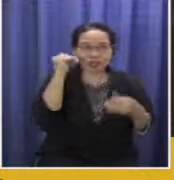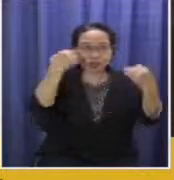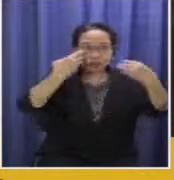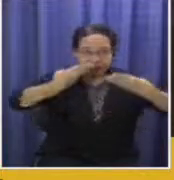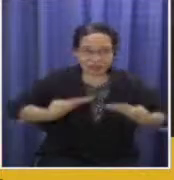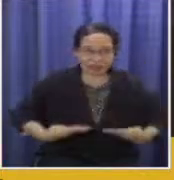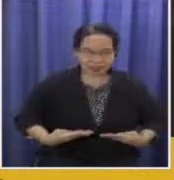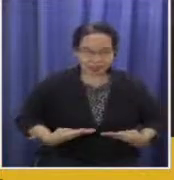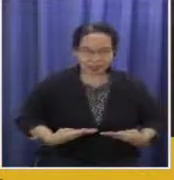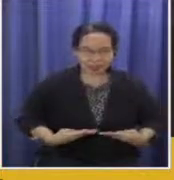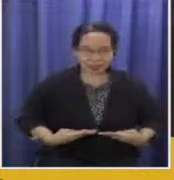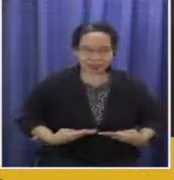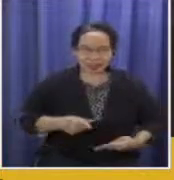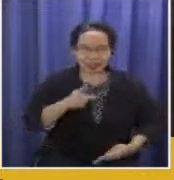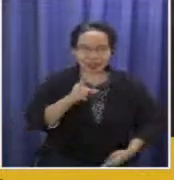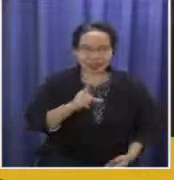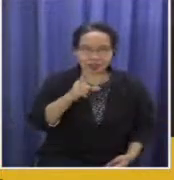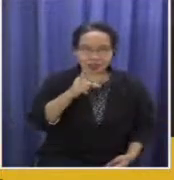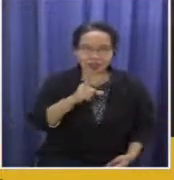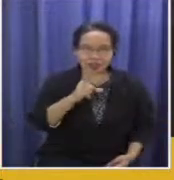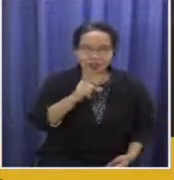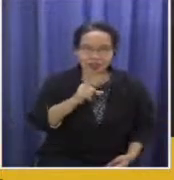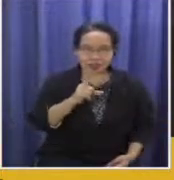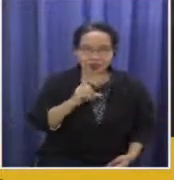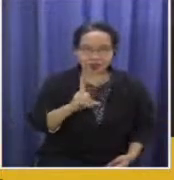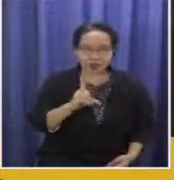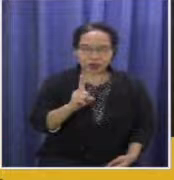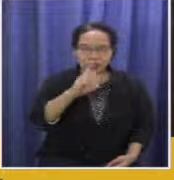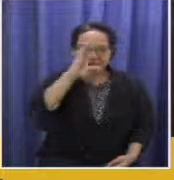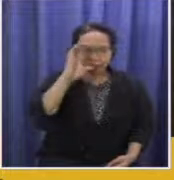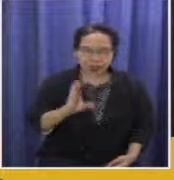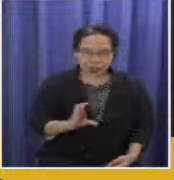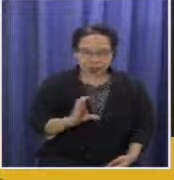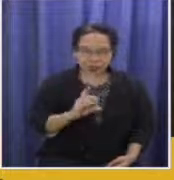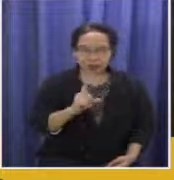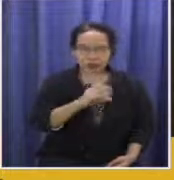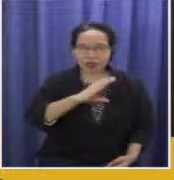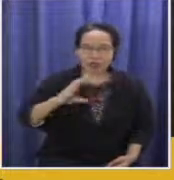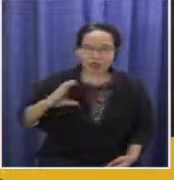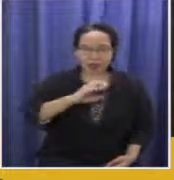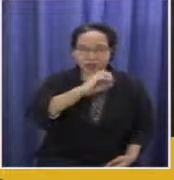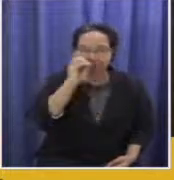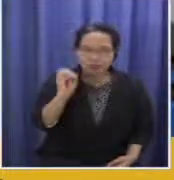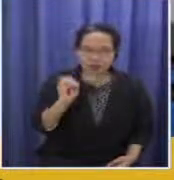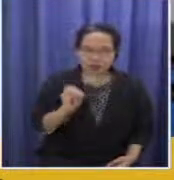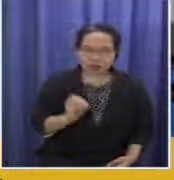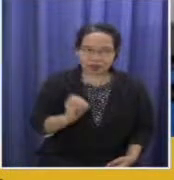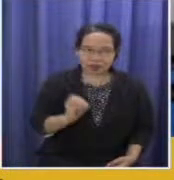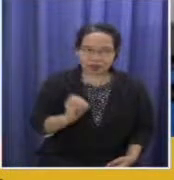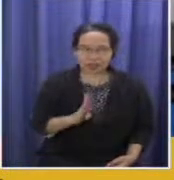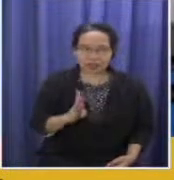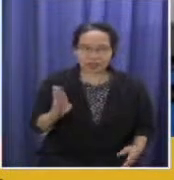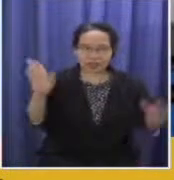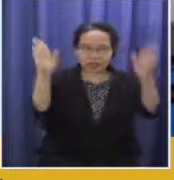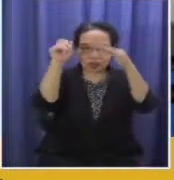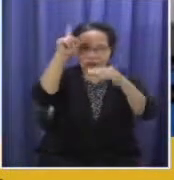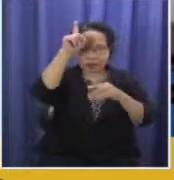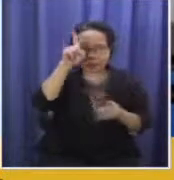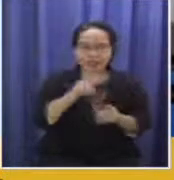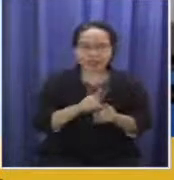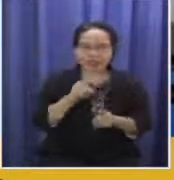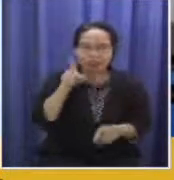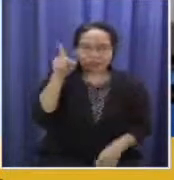गर्दछन् भने हामी भन्न सक्छौं उहाँ 100% परमेश्वर हुनुहुन्छ। Hope you understand,